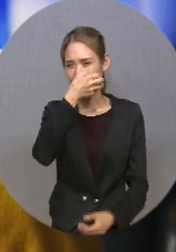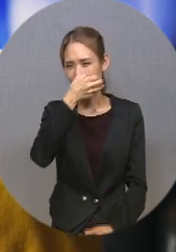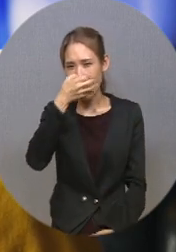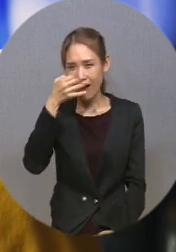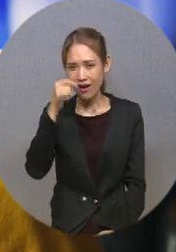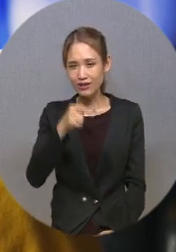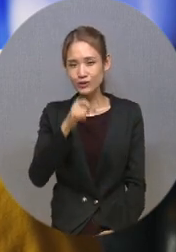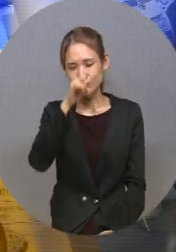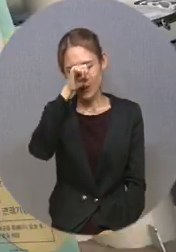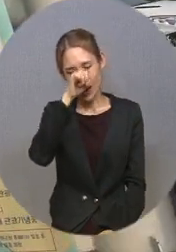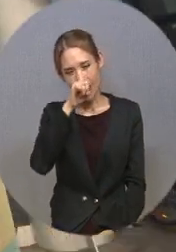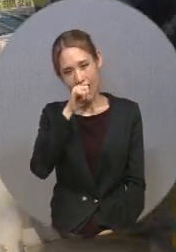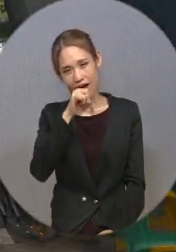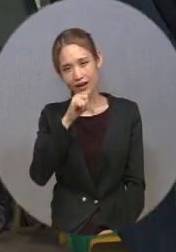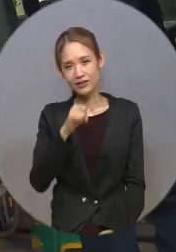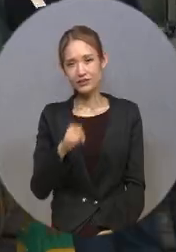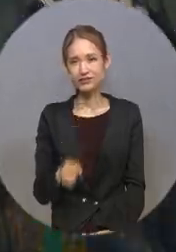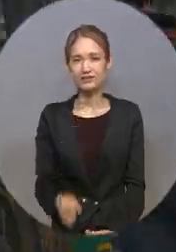이걸 좋아하는구나.